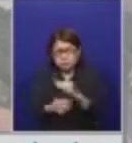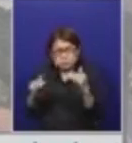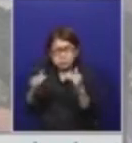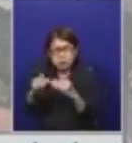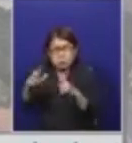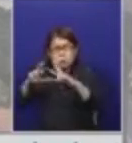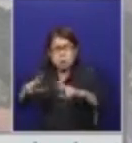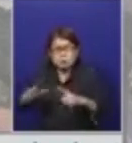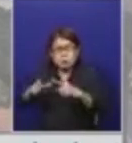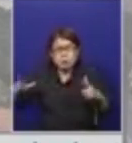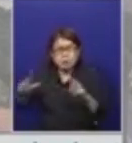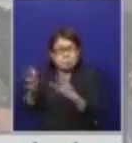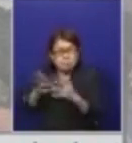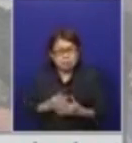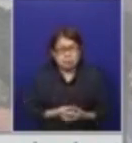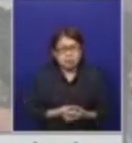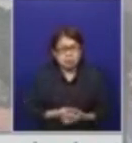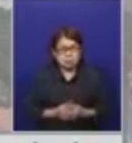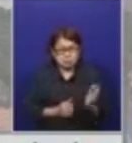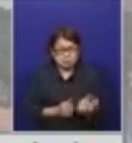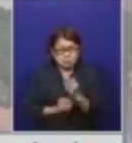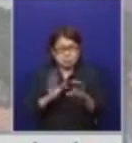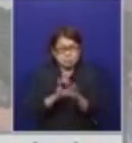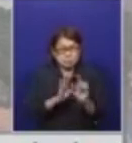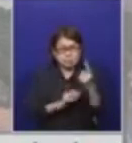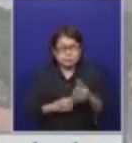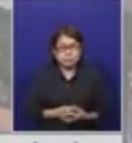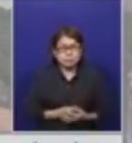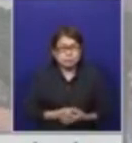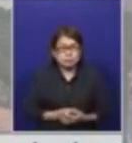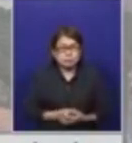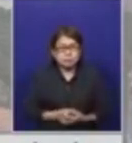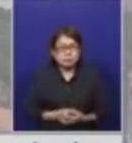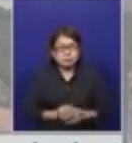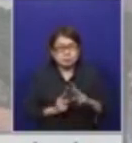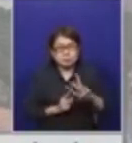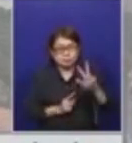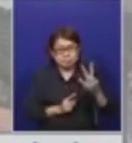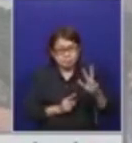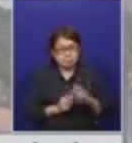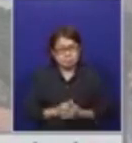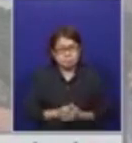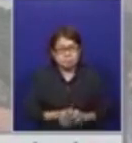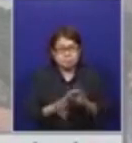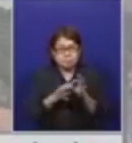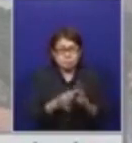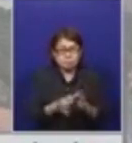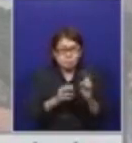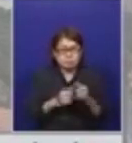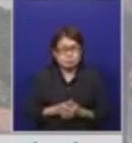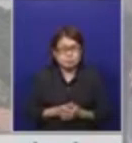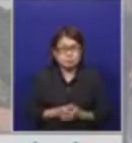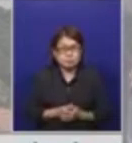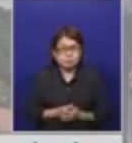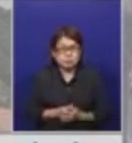ใหญ่ขอหน้าต่อไปเลยครับถนนสายที่3จะเป็นเรื่องของการสร้